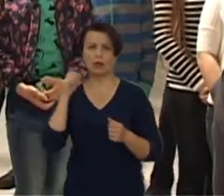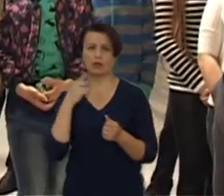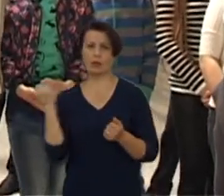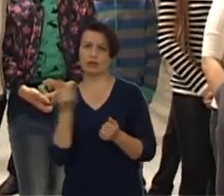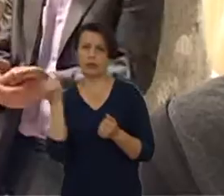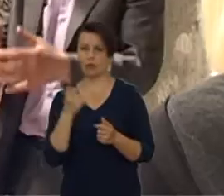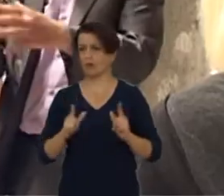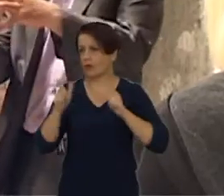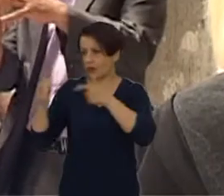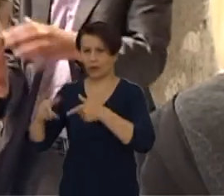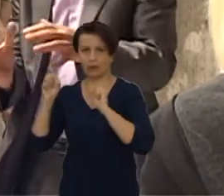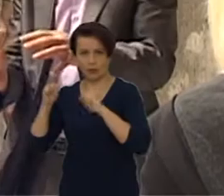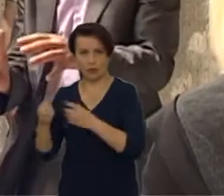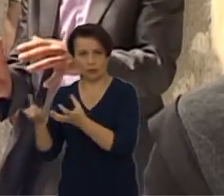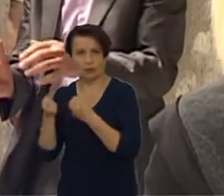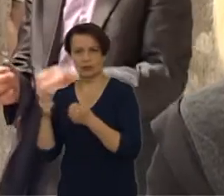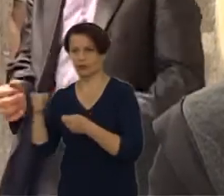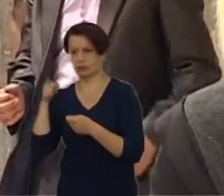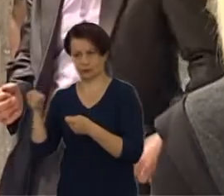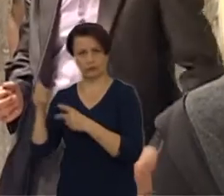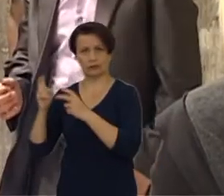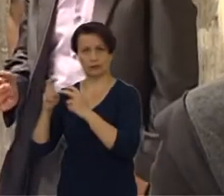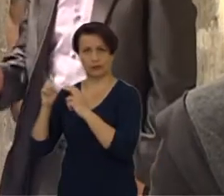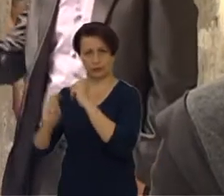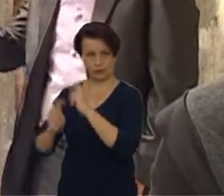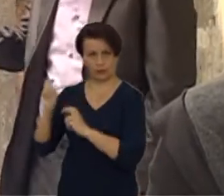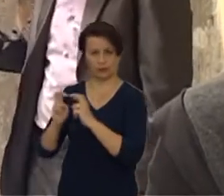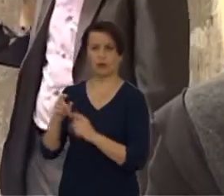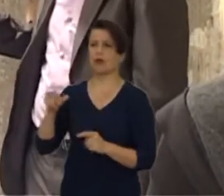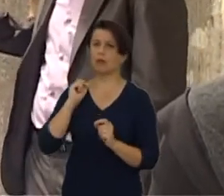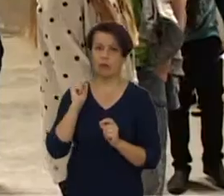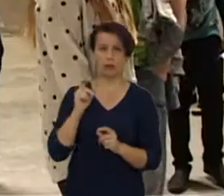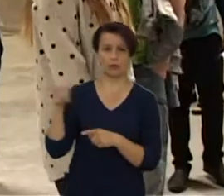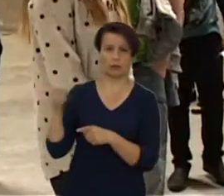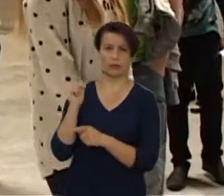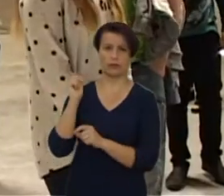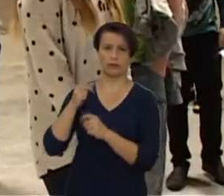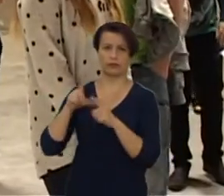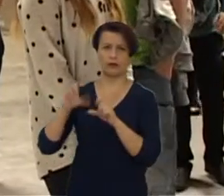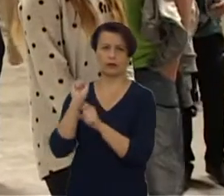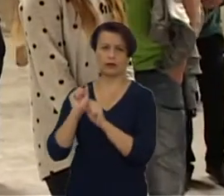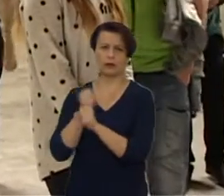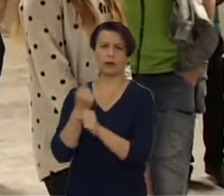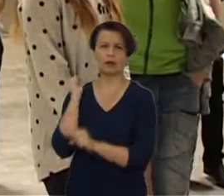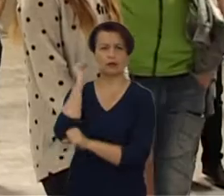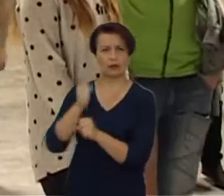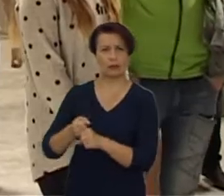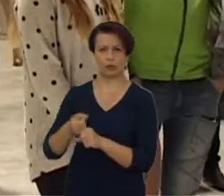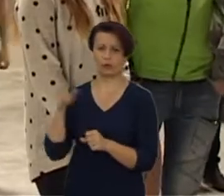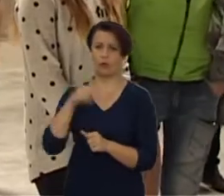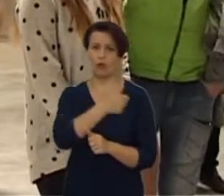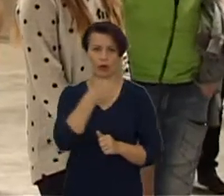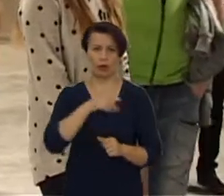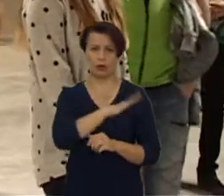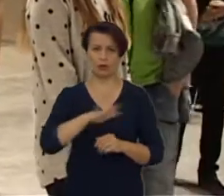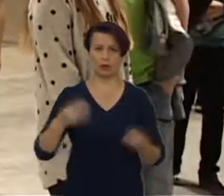jaunimas itin domisi įsidarbinimo galimybėmis šioje bendrovėje. Tačiau dažniausiai įmonėje reikia darbininkiškas profesijas pasirinkusių specialistų,